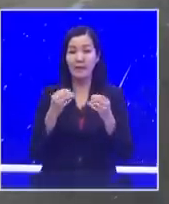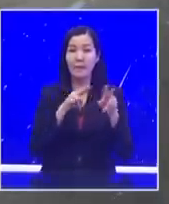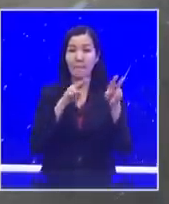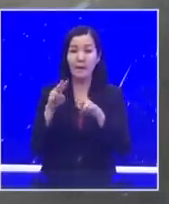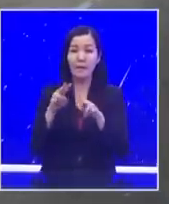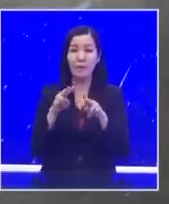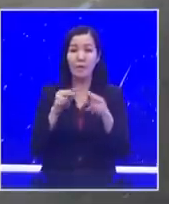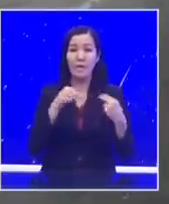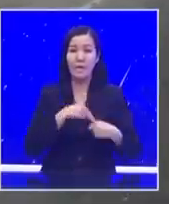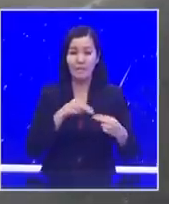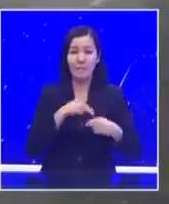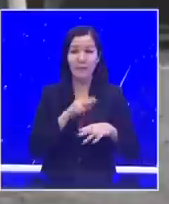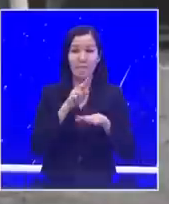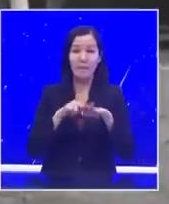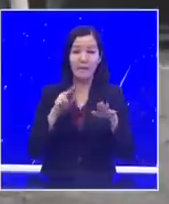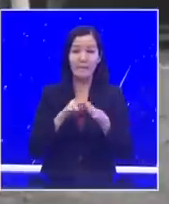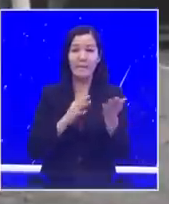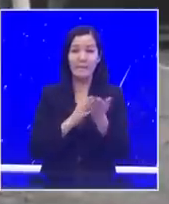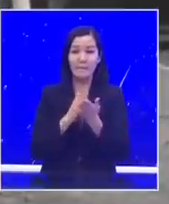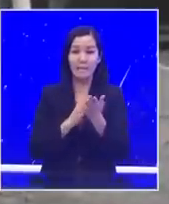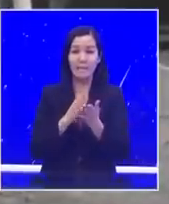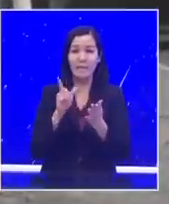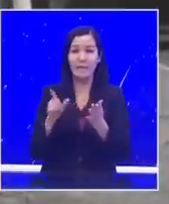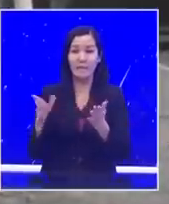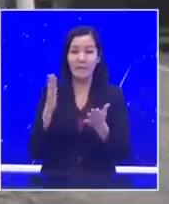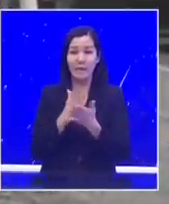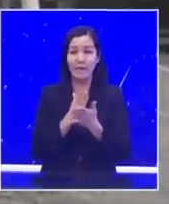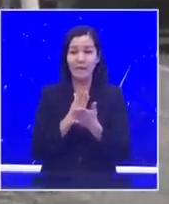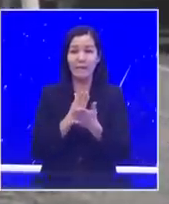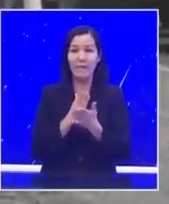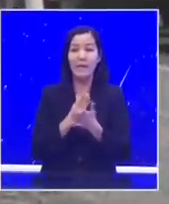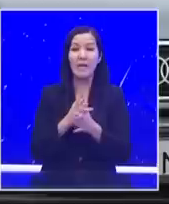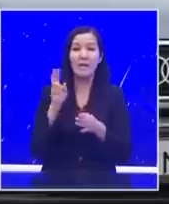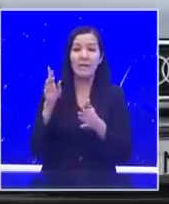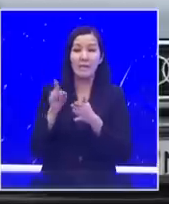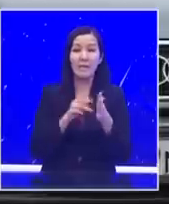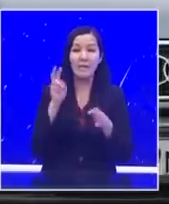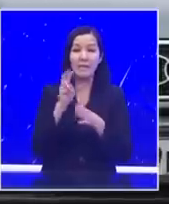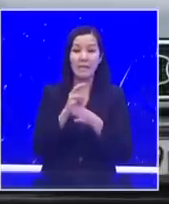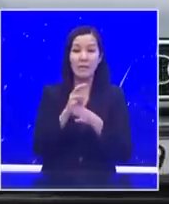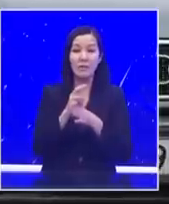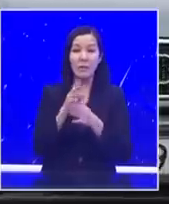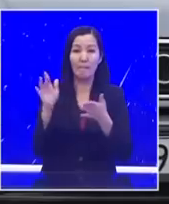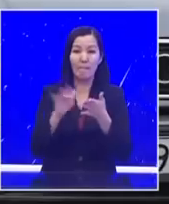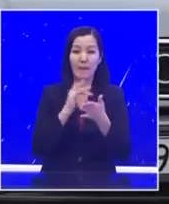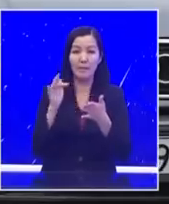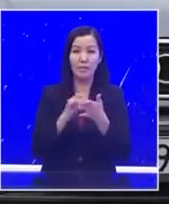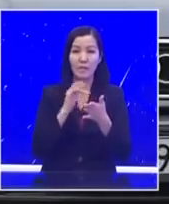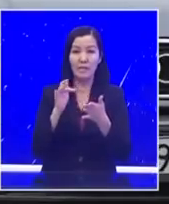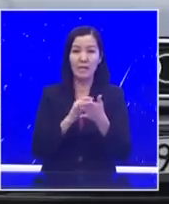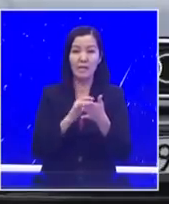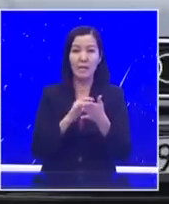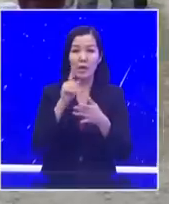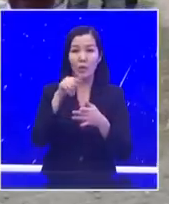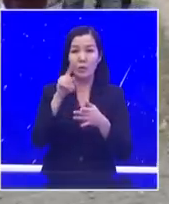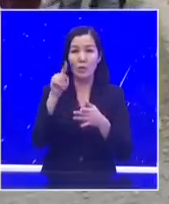бекеттерінде еңбектеніп жатқан полиция қызметкерлері де бар. Тәртіп сақшылары келген азаматтарды арнайы планшет арқылы, жеке сәйкестендіру нөмірі